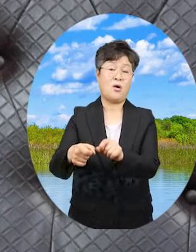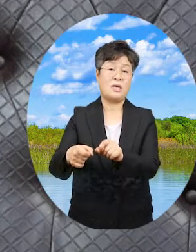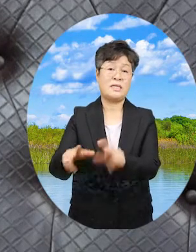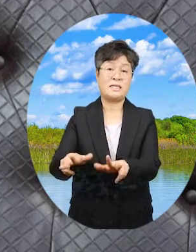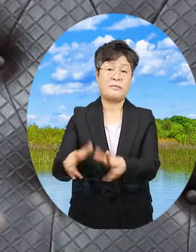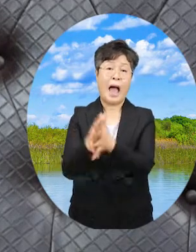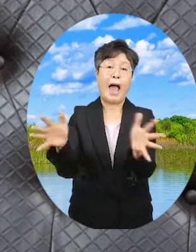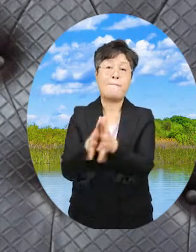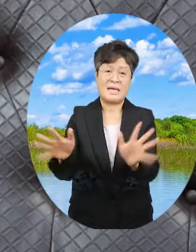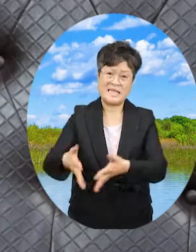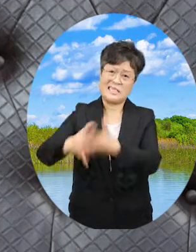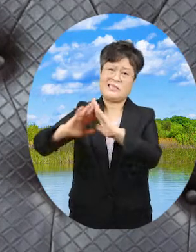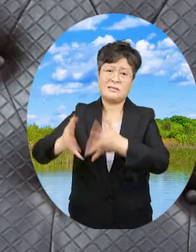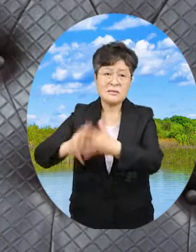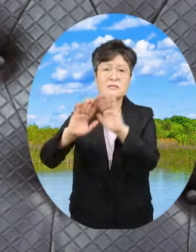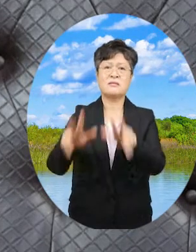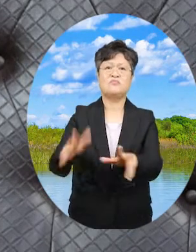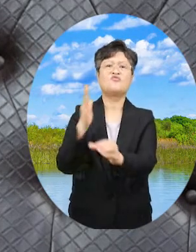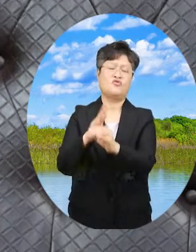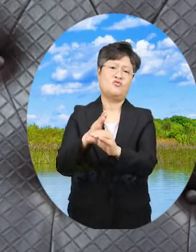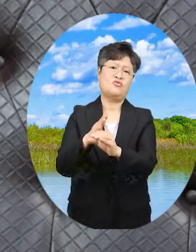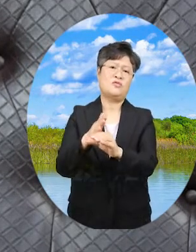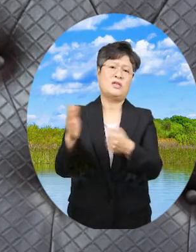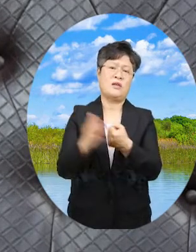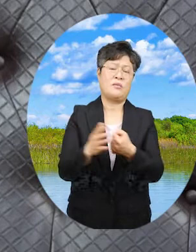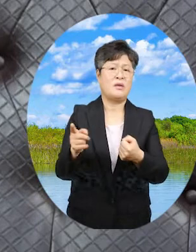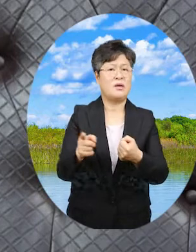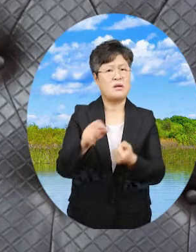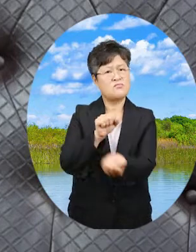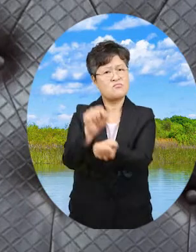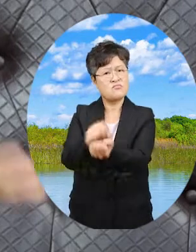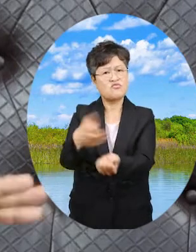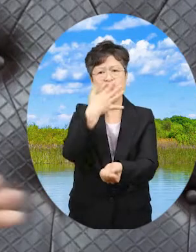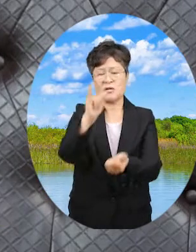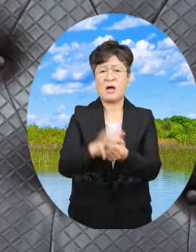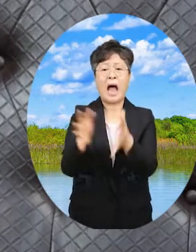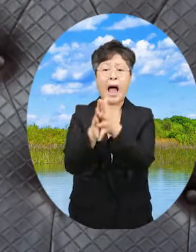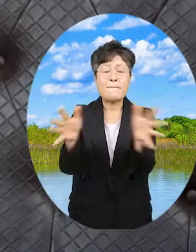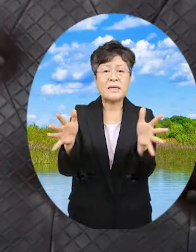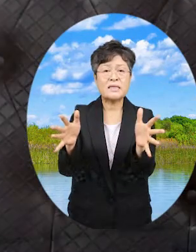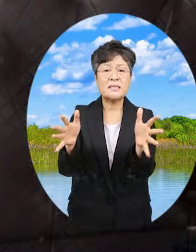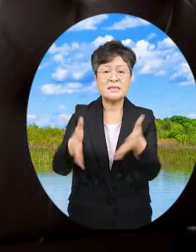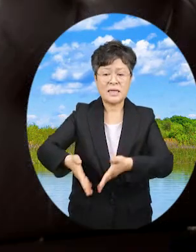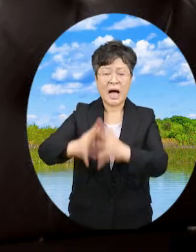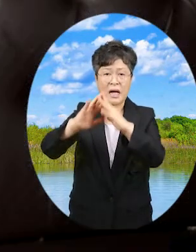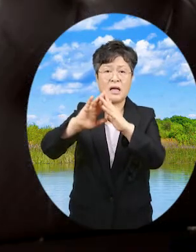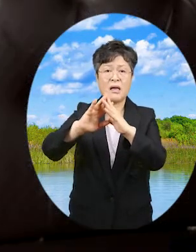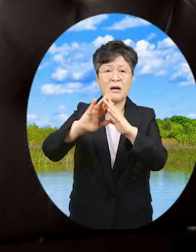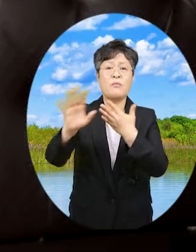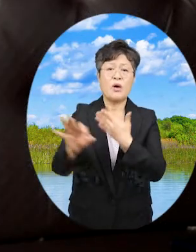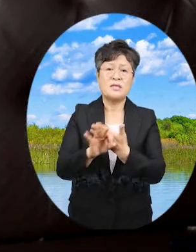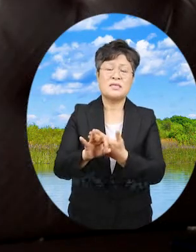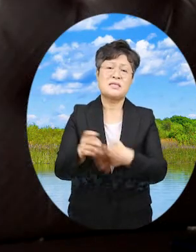간섭이 많아지고 사람 많이 이용하게 되면 그런 자연성이라든지 생태계가 아무래도 위축될 수밖에 없는 거죠, 현실적으로.